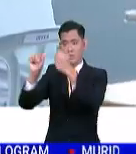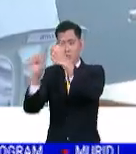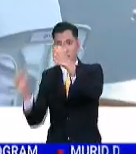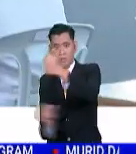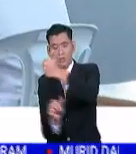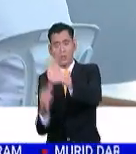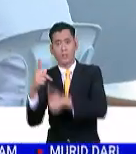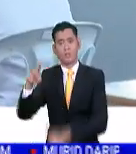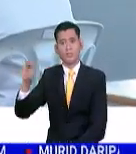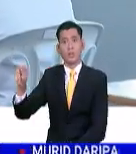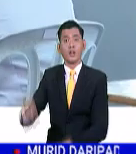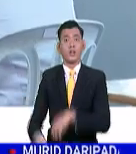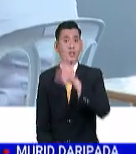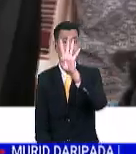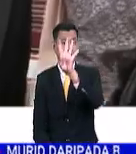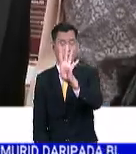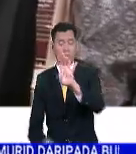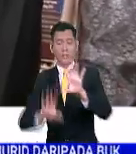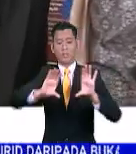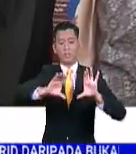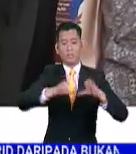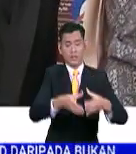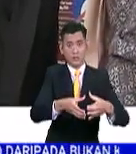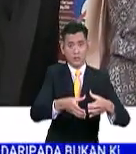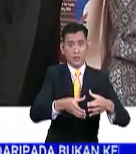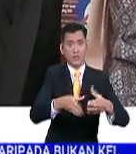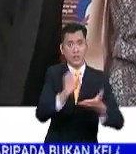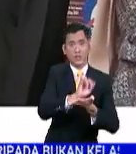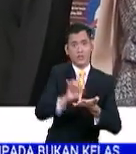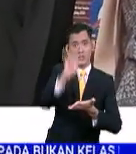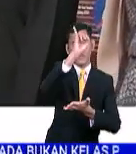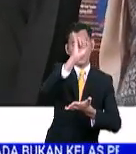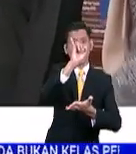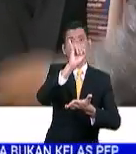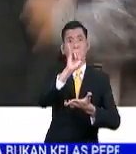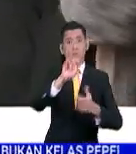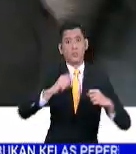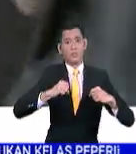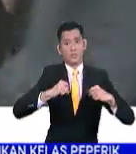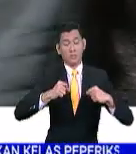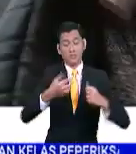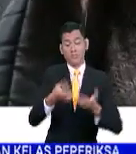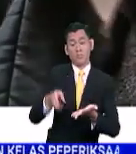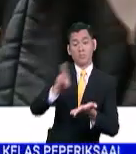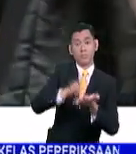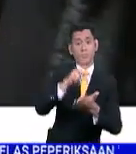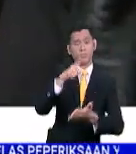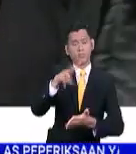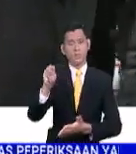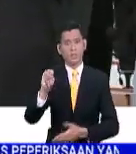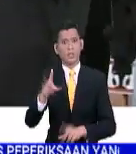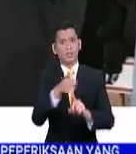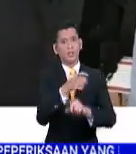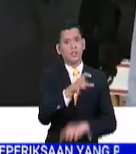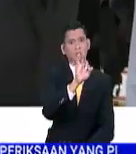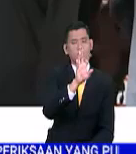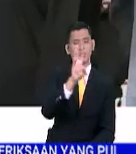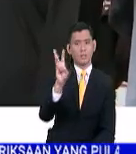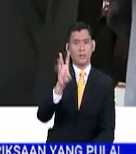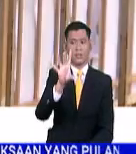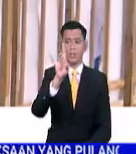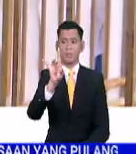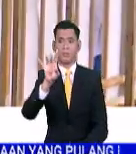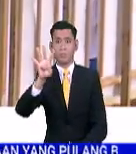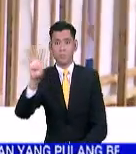manakala 4 kluster di institusi pendidikan swasta berdaftar dengan KPM. Daripada 96 kluster,